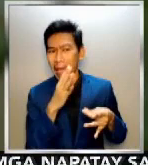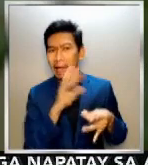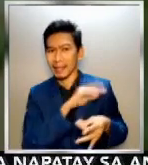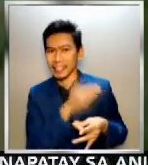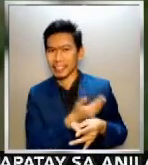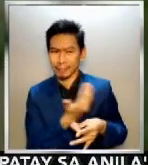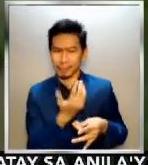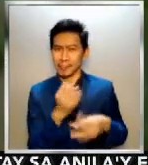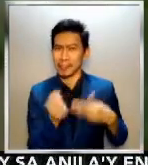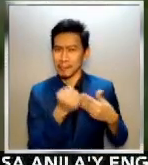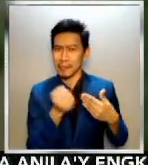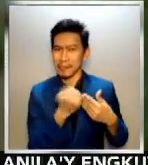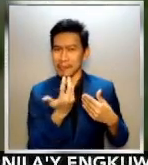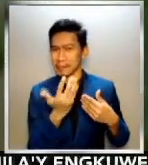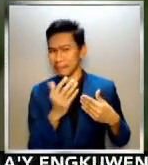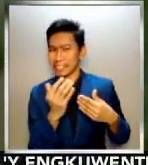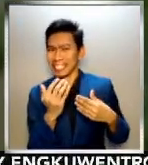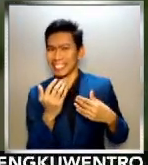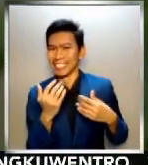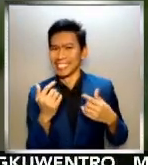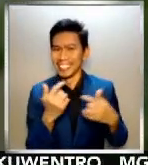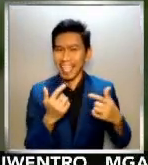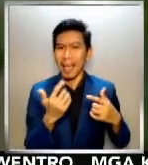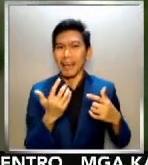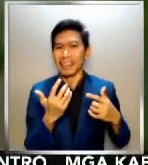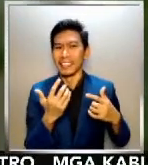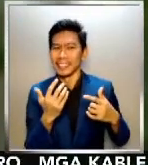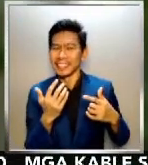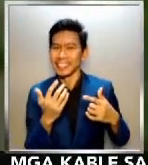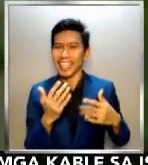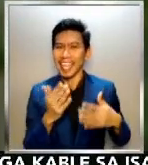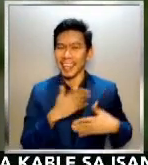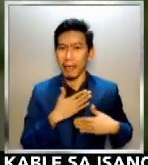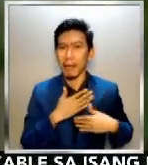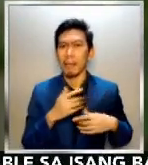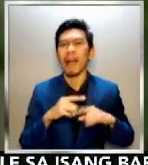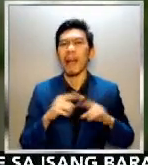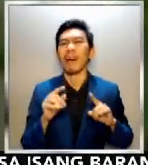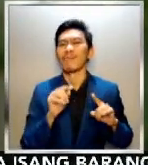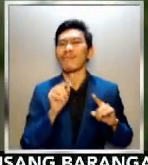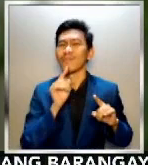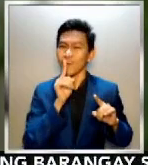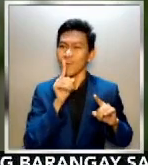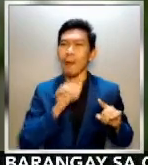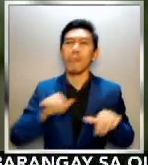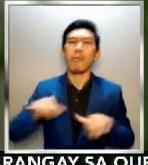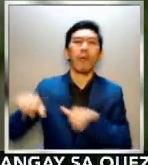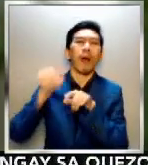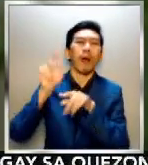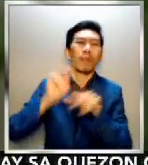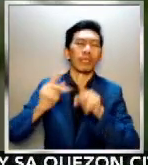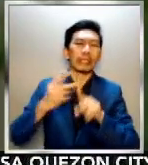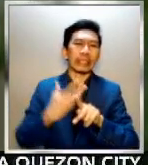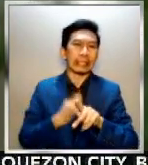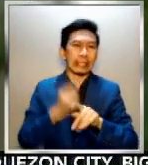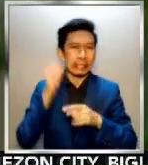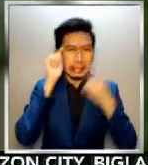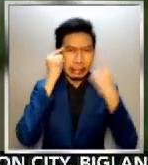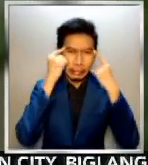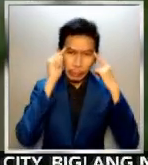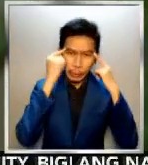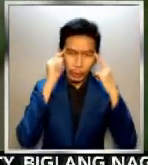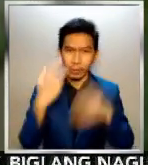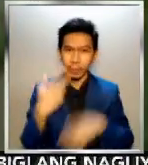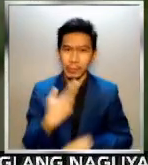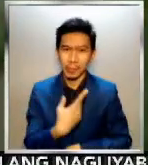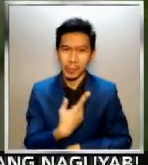ay sumasalamin sa marami pa rin nating mga kababayang takot o may pagaling lang ang magpabakuna. Pero panay nga ang paalala di lang ng mga hinahangaan nating